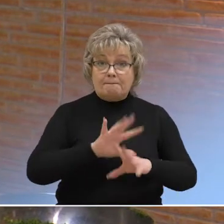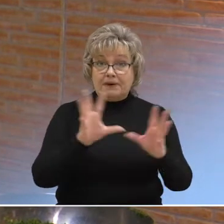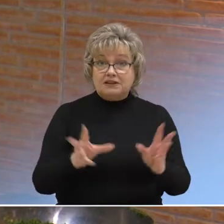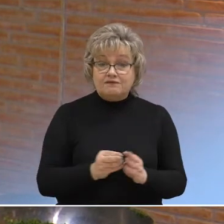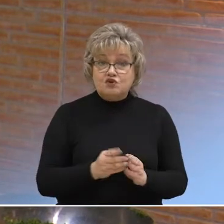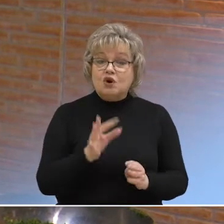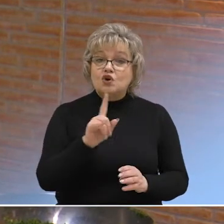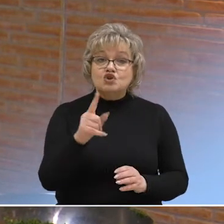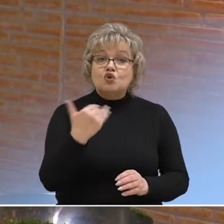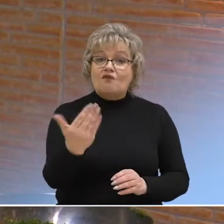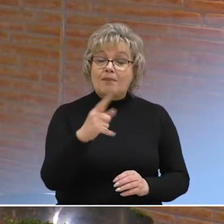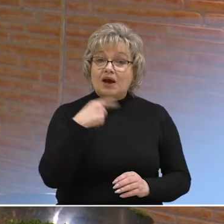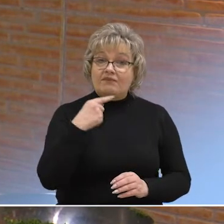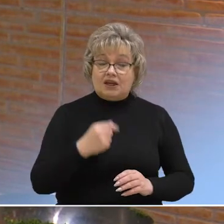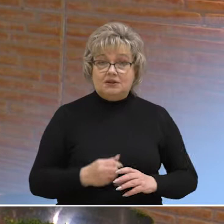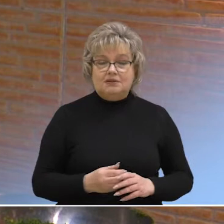их отзывы, что они вам говорят?